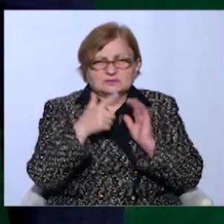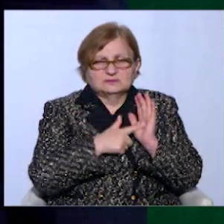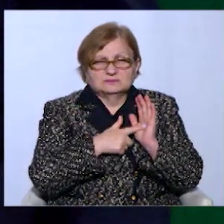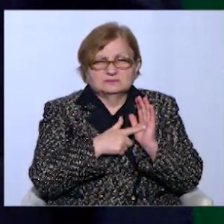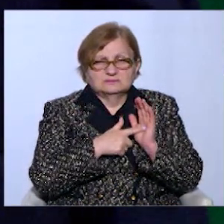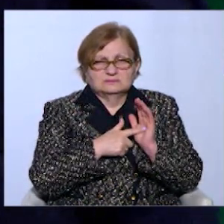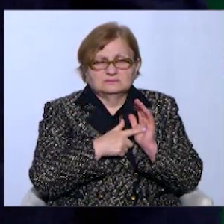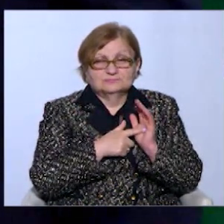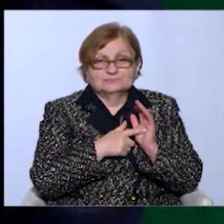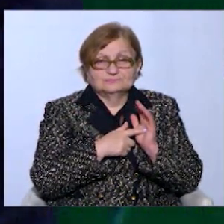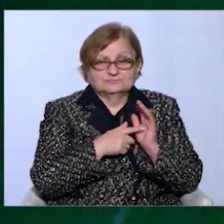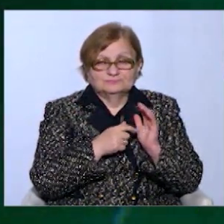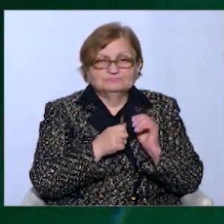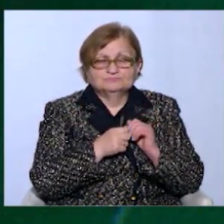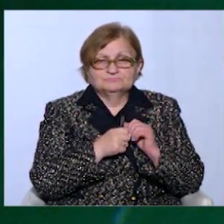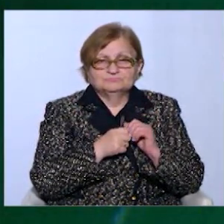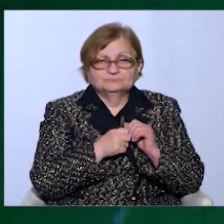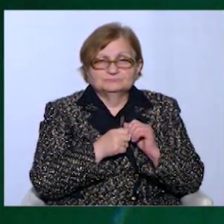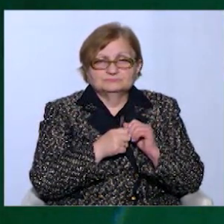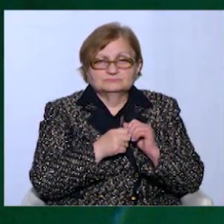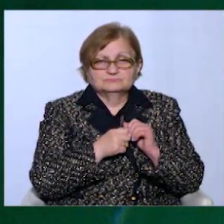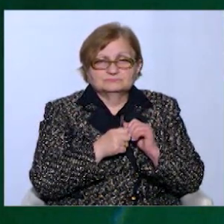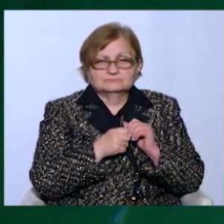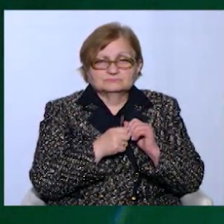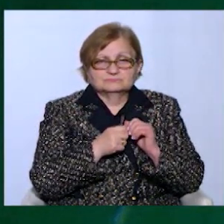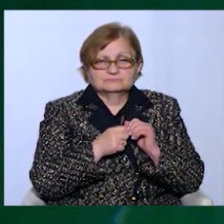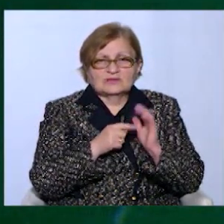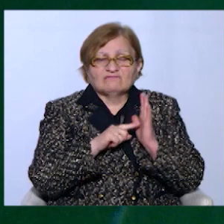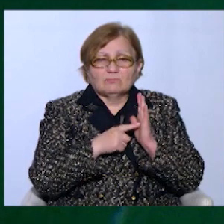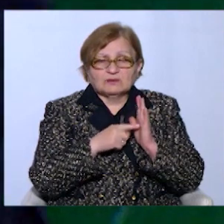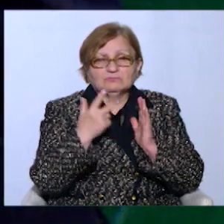აქ პრინციპული განსხვავება არ არის, 1/7 სამჯერ.